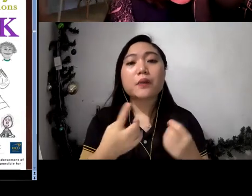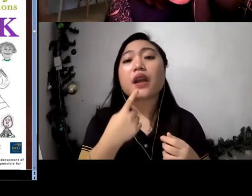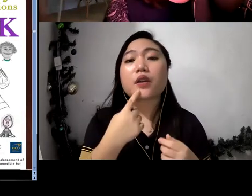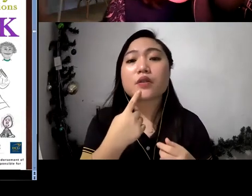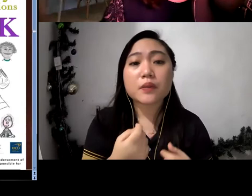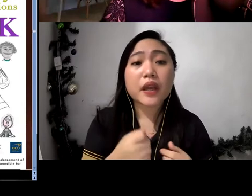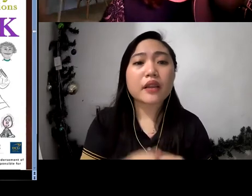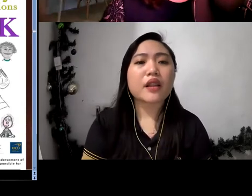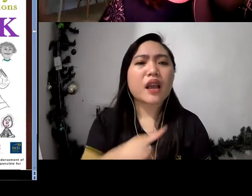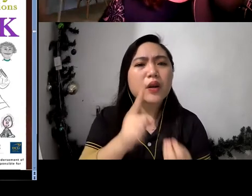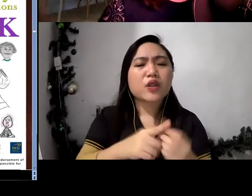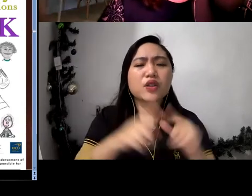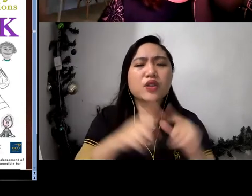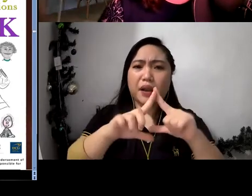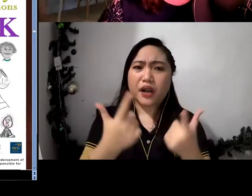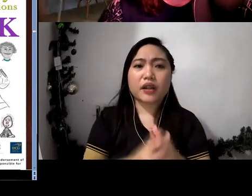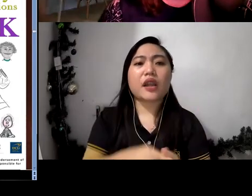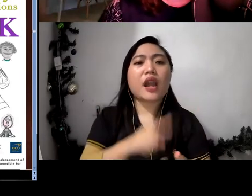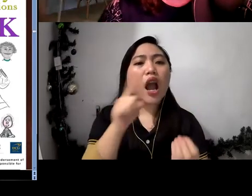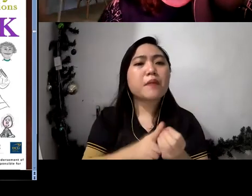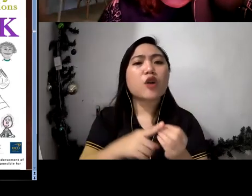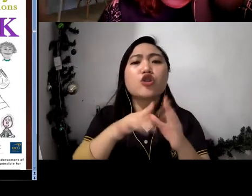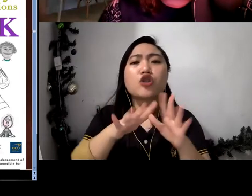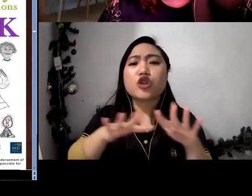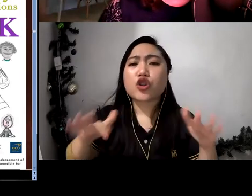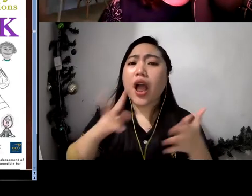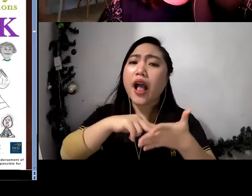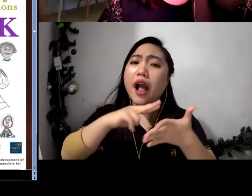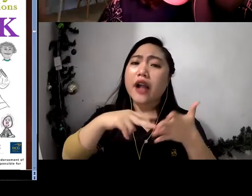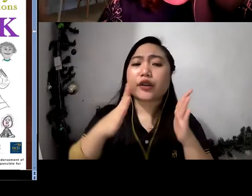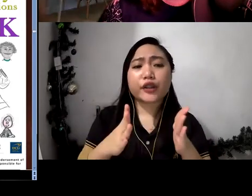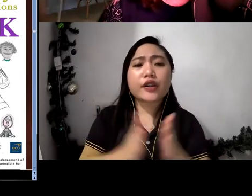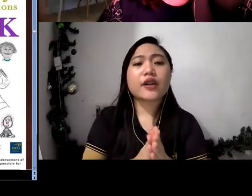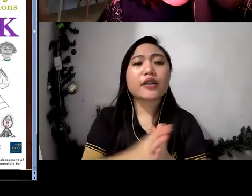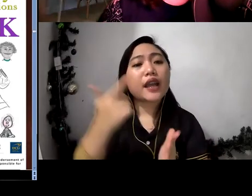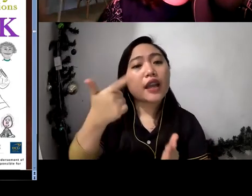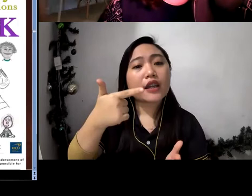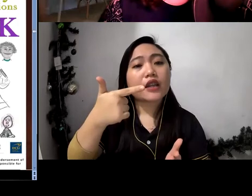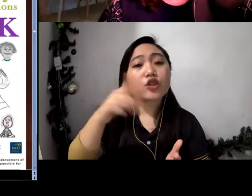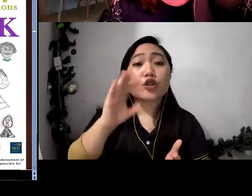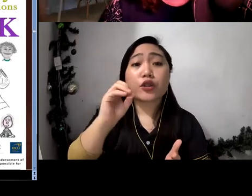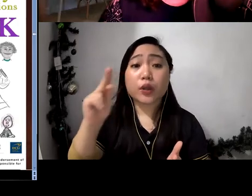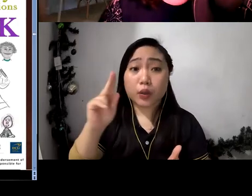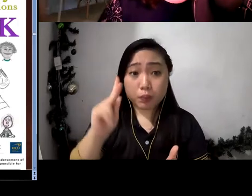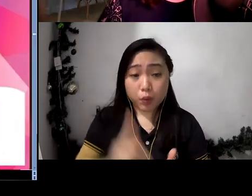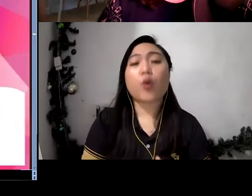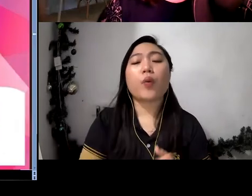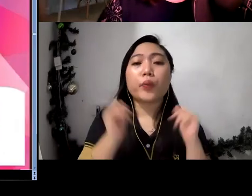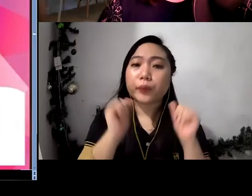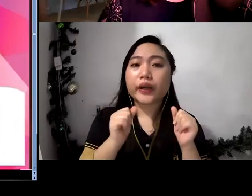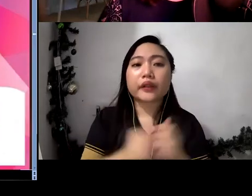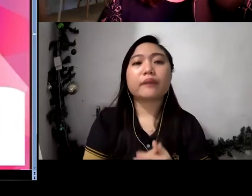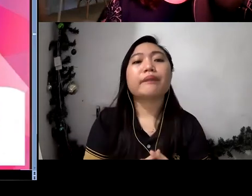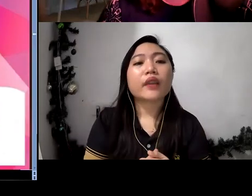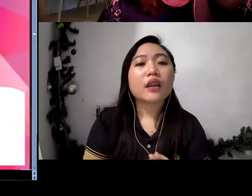sa library, no? Like yung mga child readers, library collection, no? G-books, no? Those are very, very important